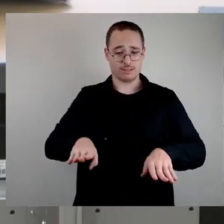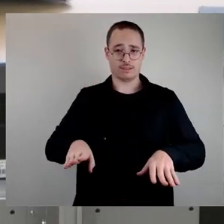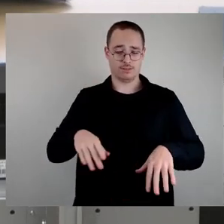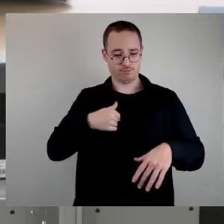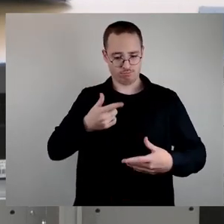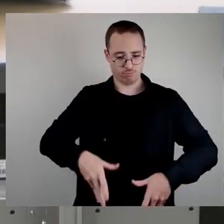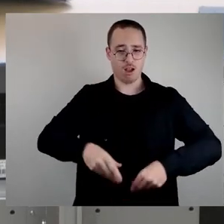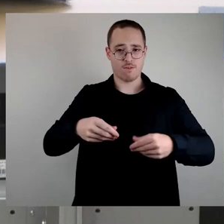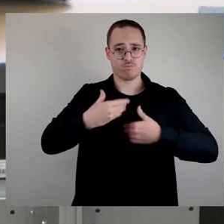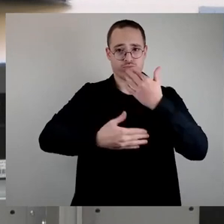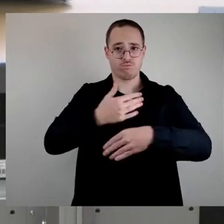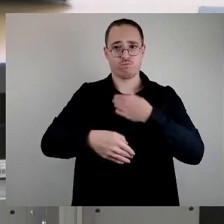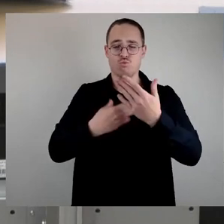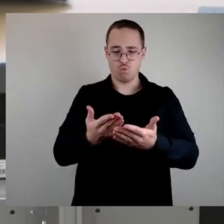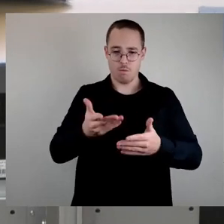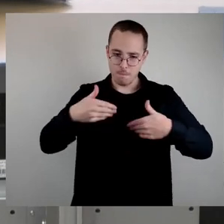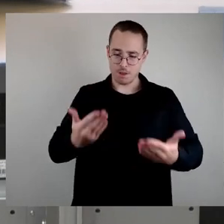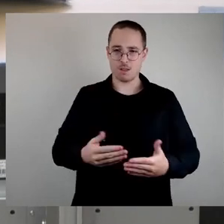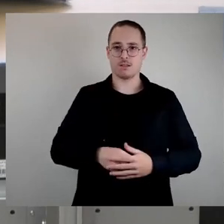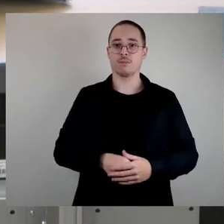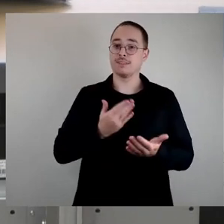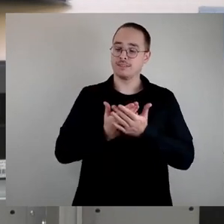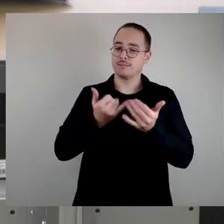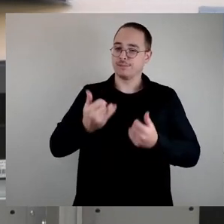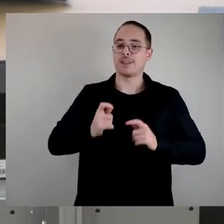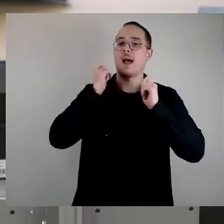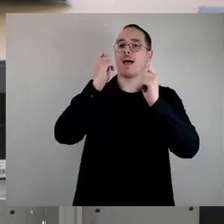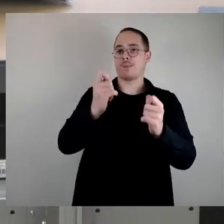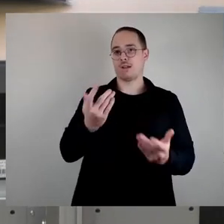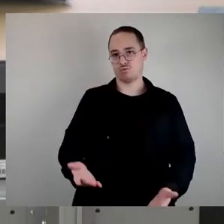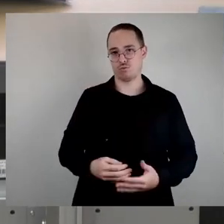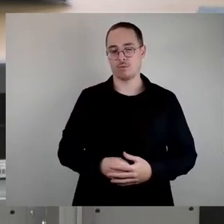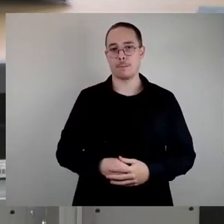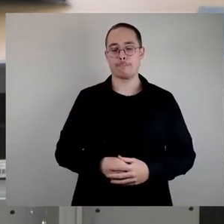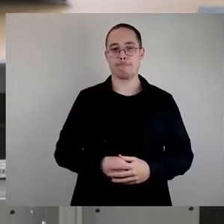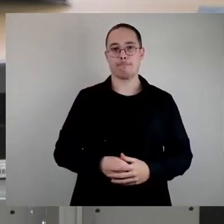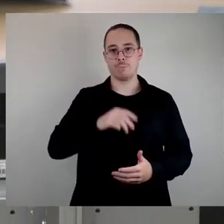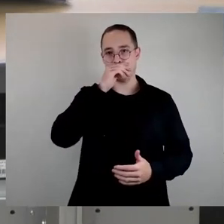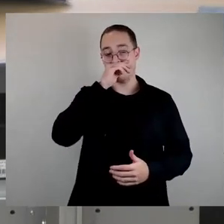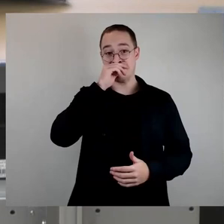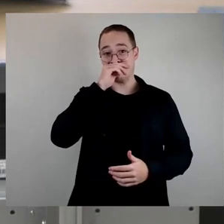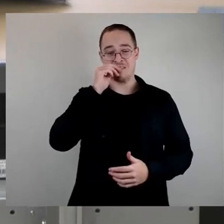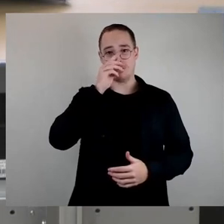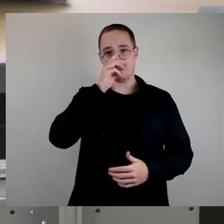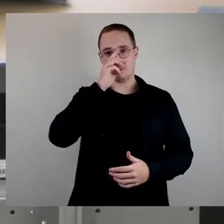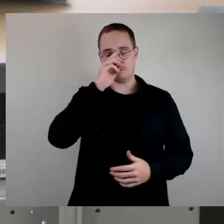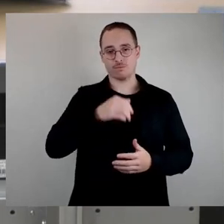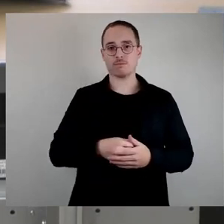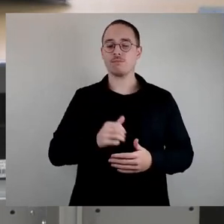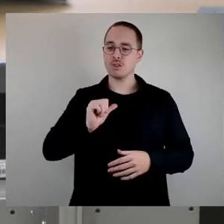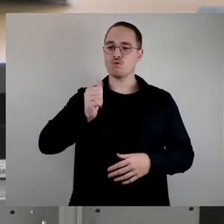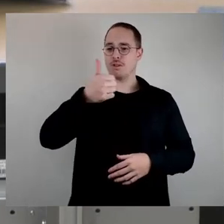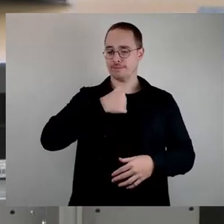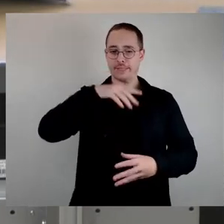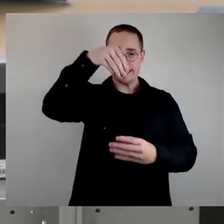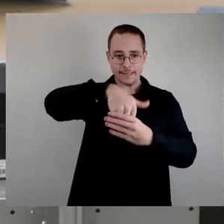deswegen haben wir dann diesen Antrag eingebracht. Aber zunächst uns natürlich erstmal damit inhaltlich befasst.